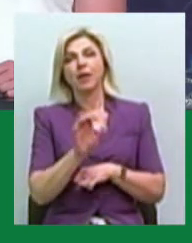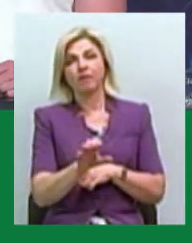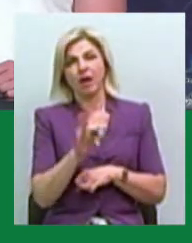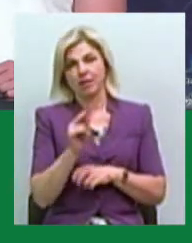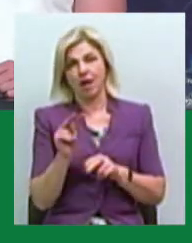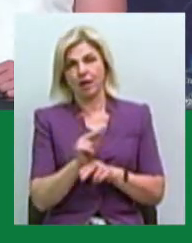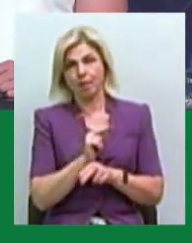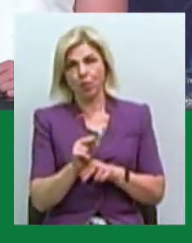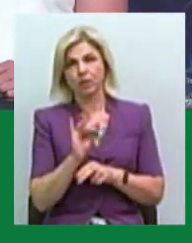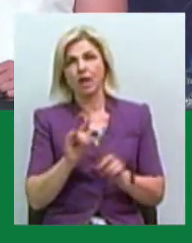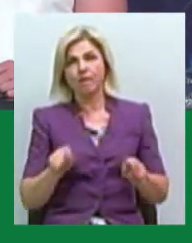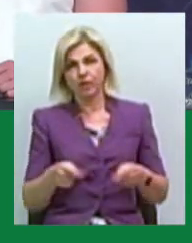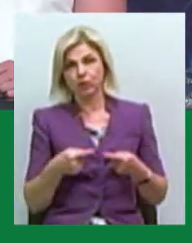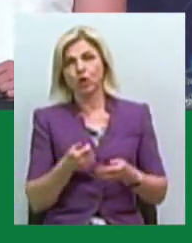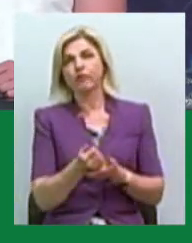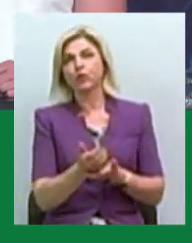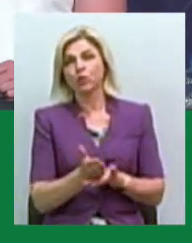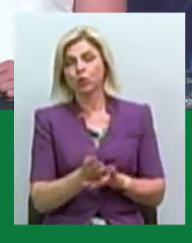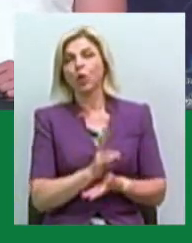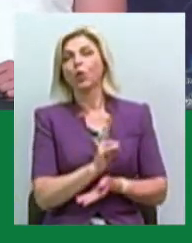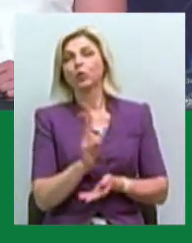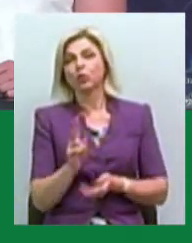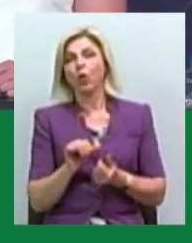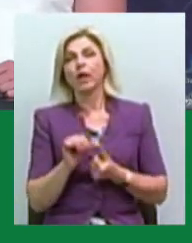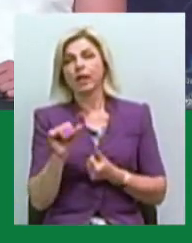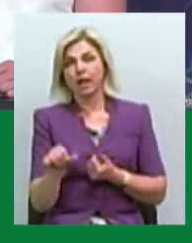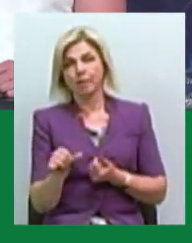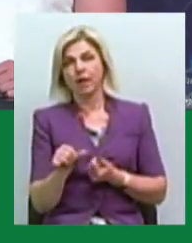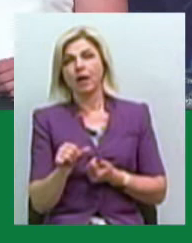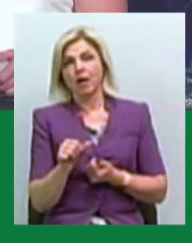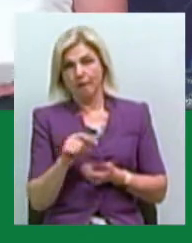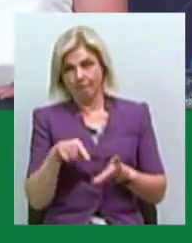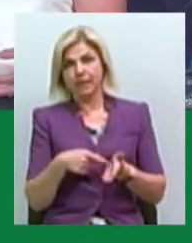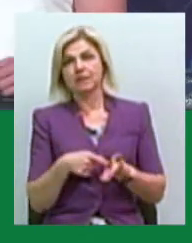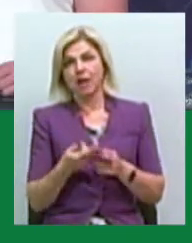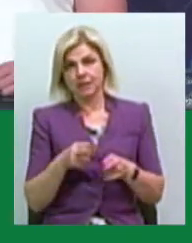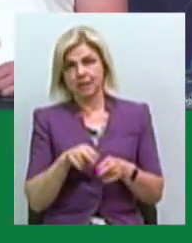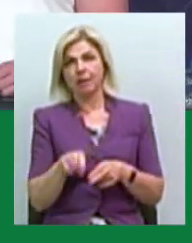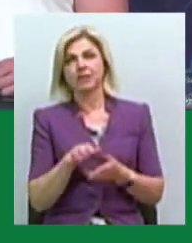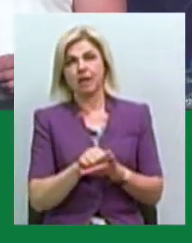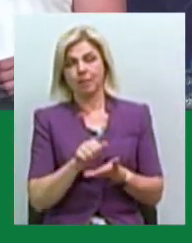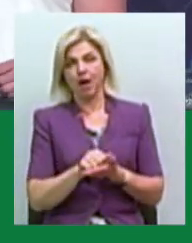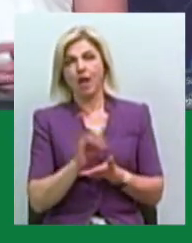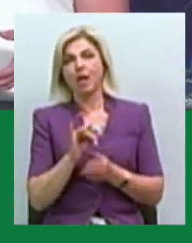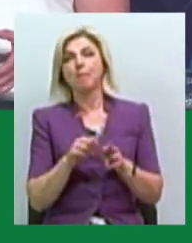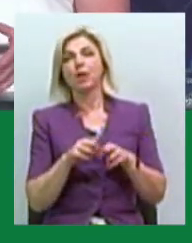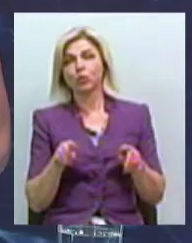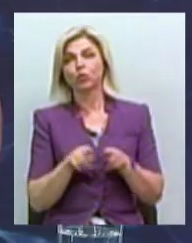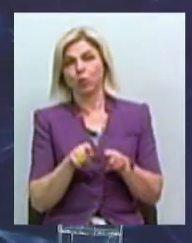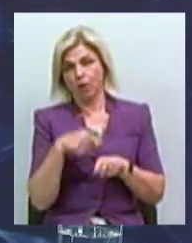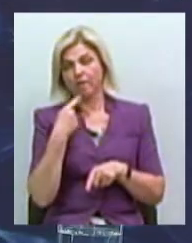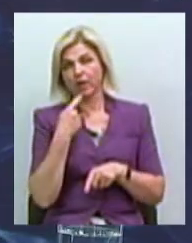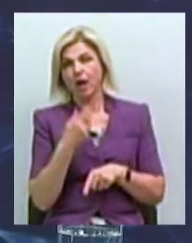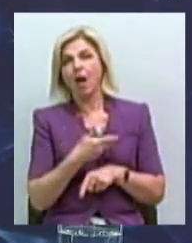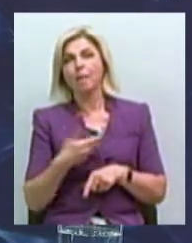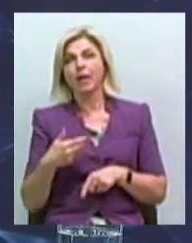ремонт і відновлення інфраструктури, тому що хто, окрім міста, цим займається. І міністр також апелює, каже, ми ж вам